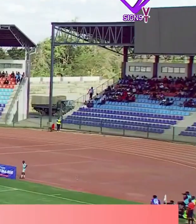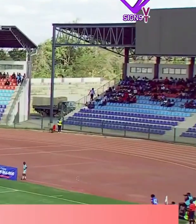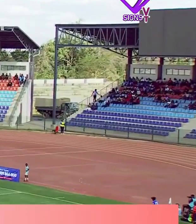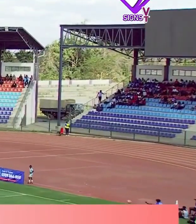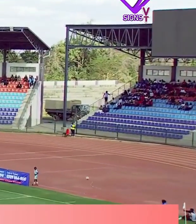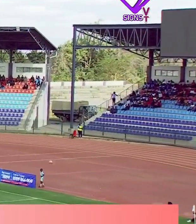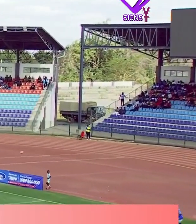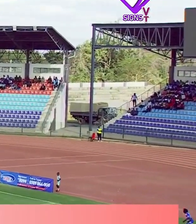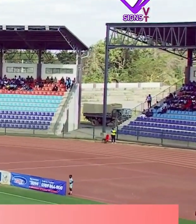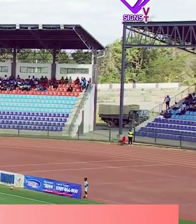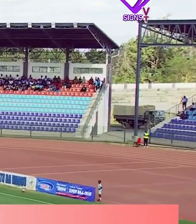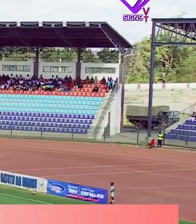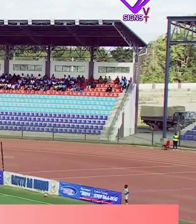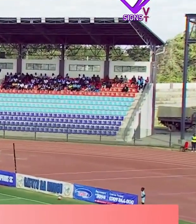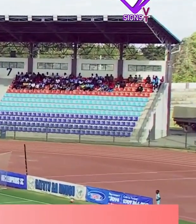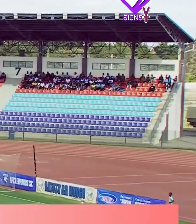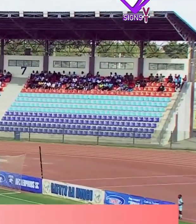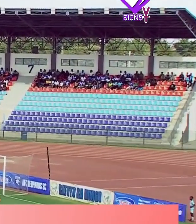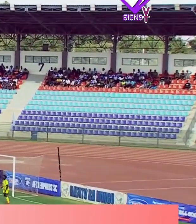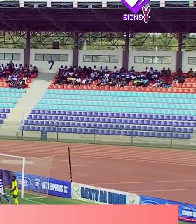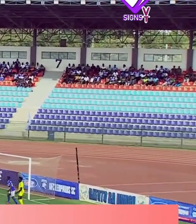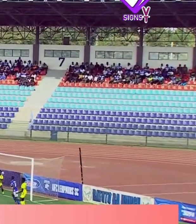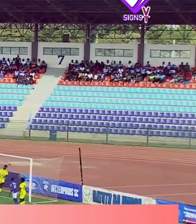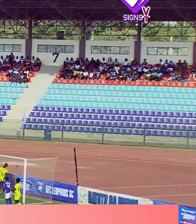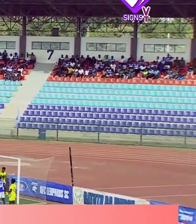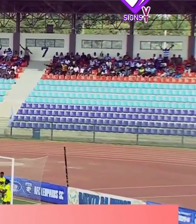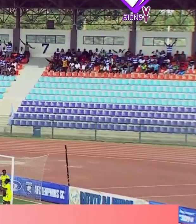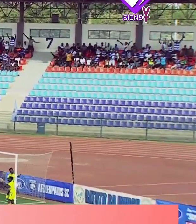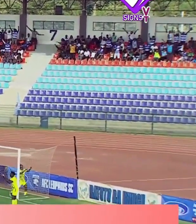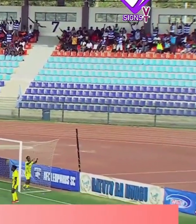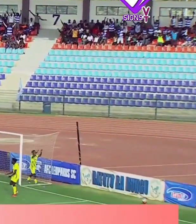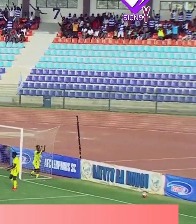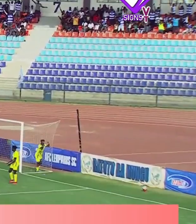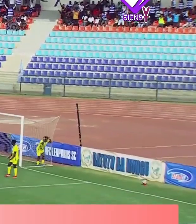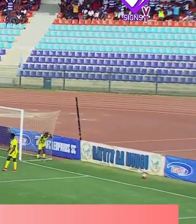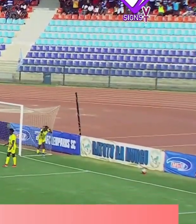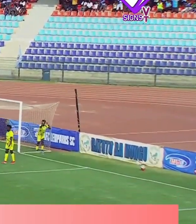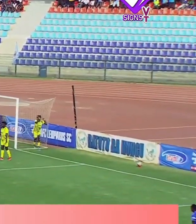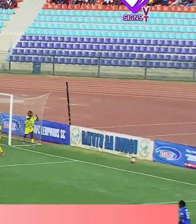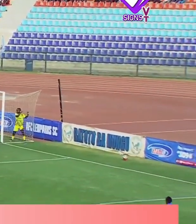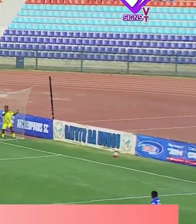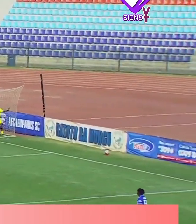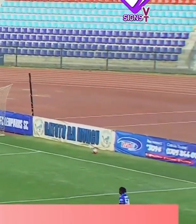Debi naileta ndani Aguero, huko anakuja goalkeeper. Ameiacha.